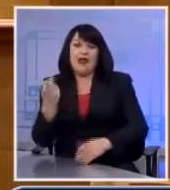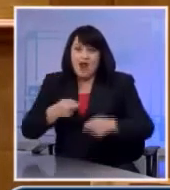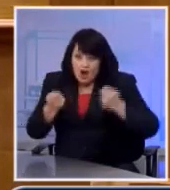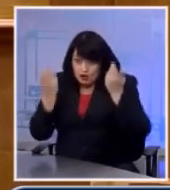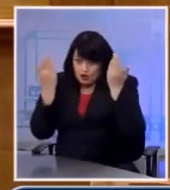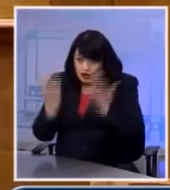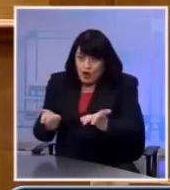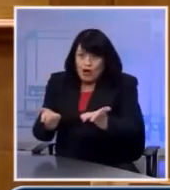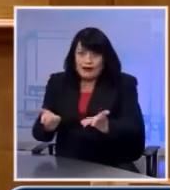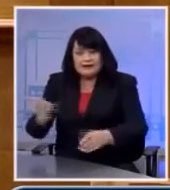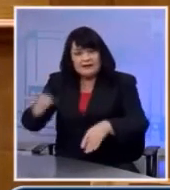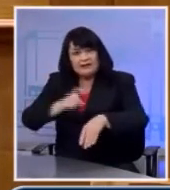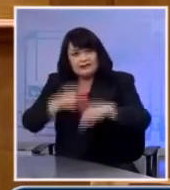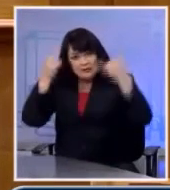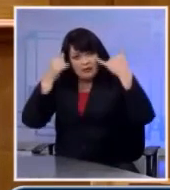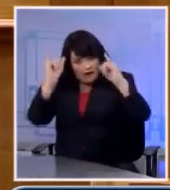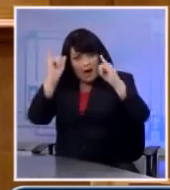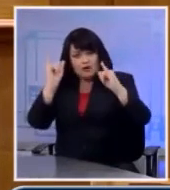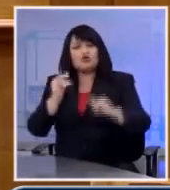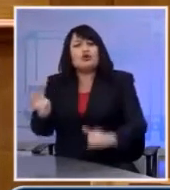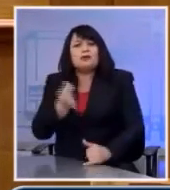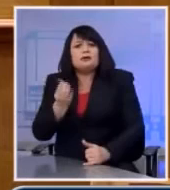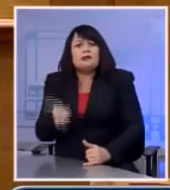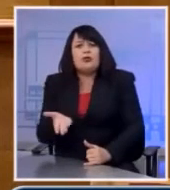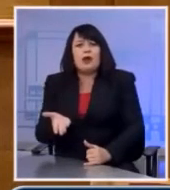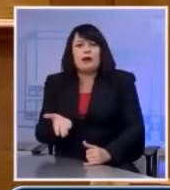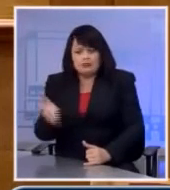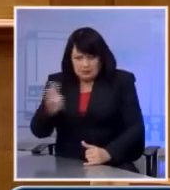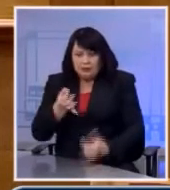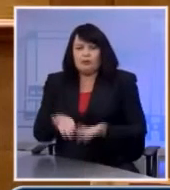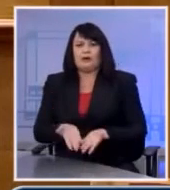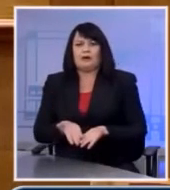Αυτό κάνατε και έχετε το θράσος σήμερα να έρχεστε εδώ και να μιλάτε.